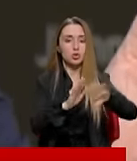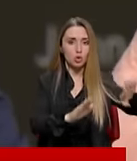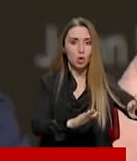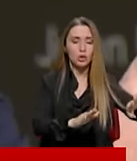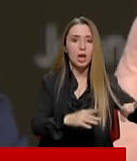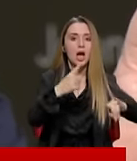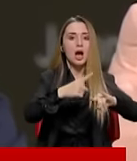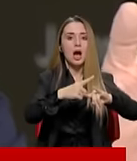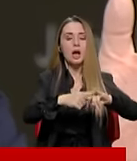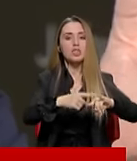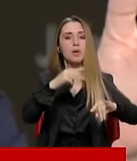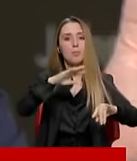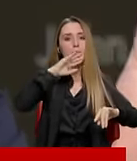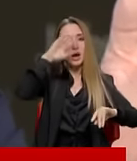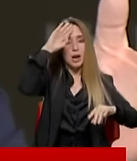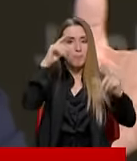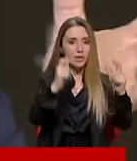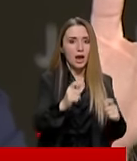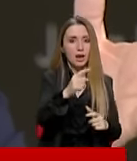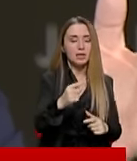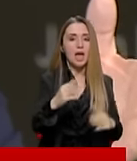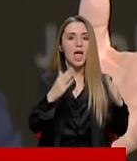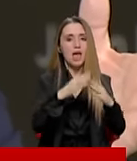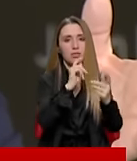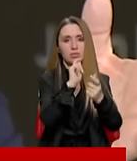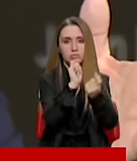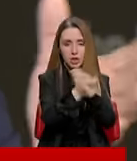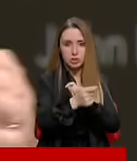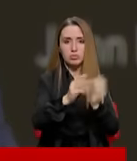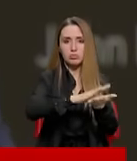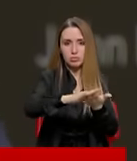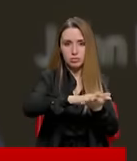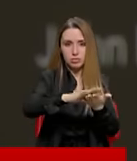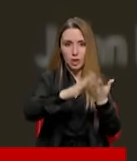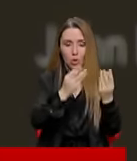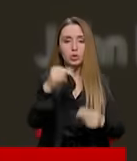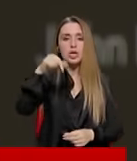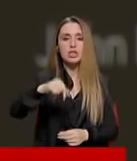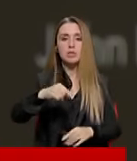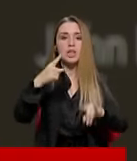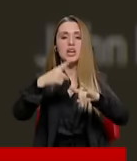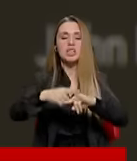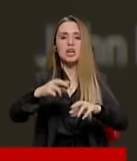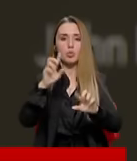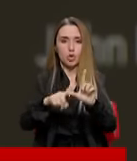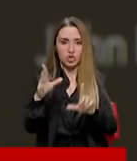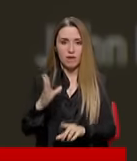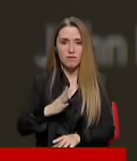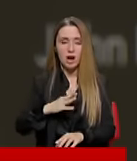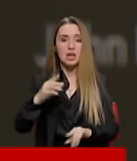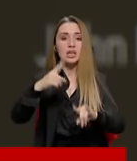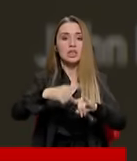zaten Hacı Bayram tarafında epey bir ev e yenilenmiş ö edilmişti buradan Şimdi bir de Hıdırlık projemiz var